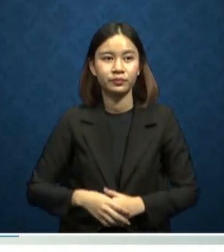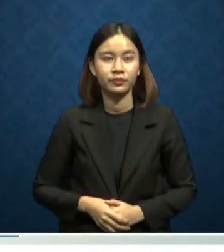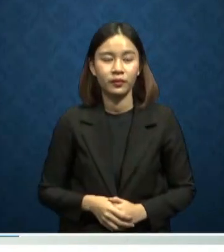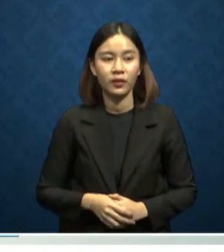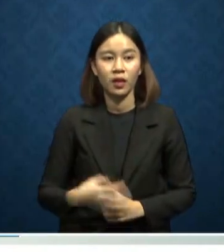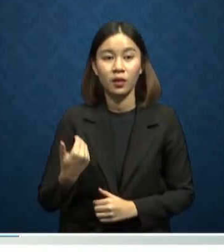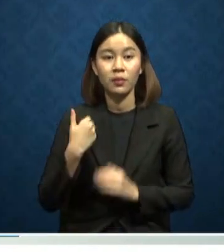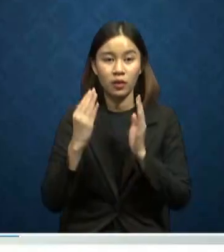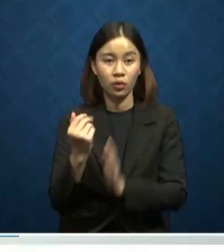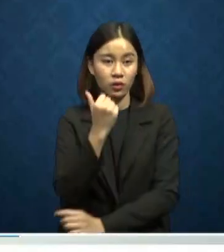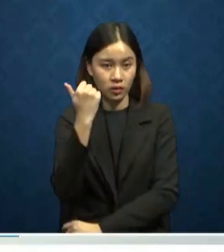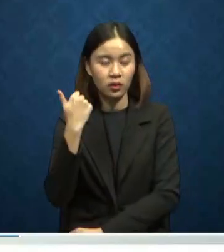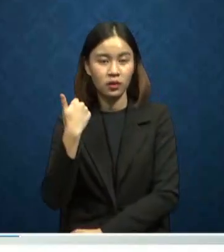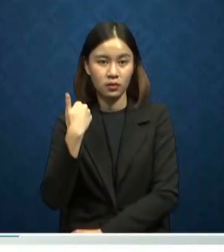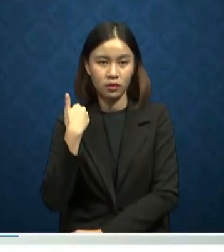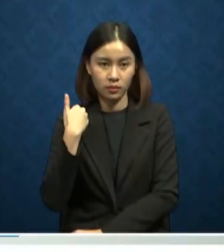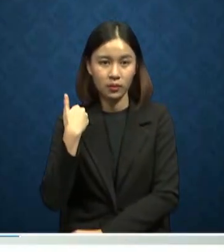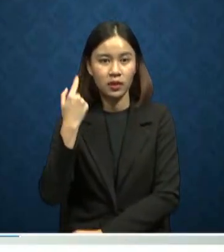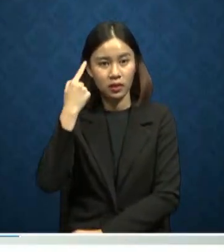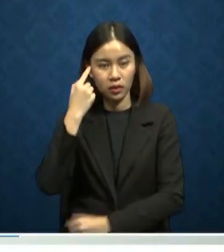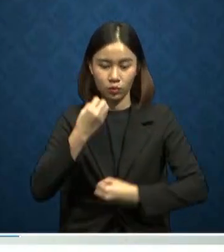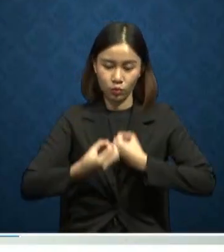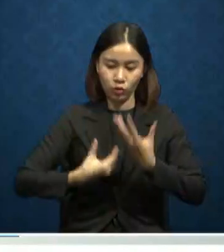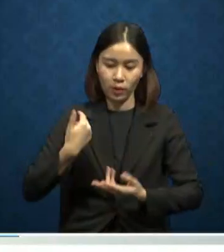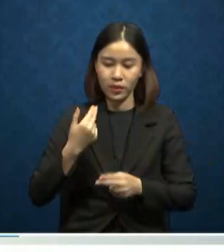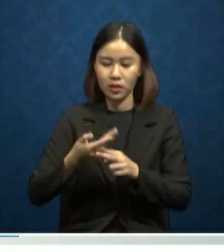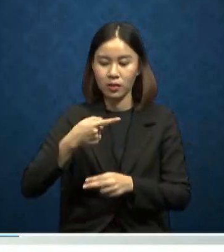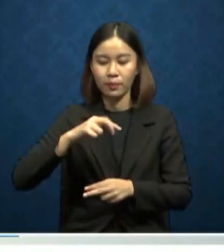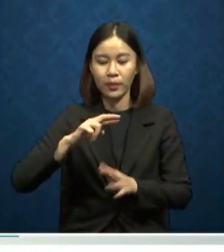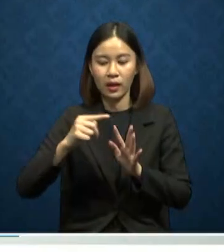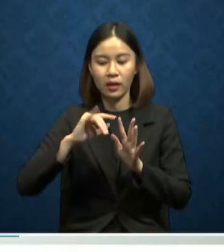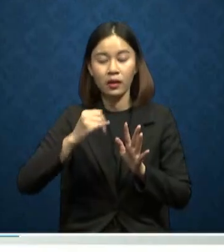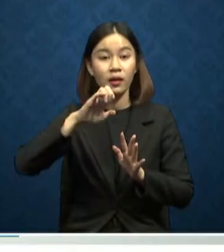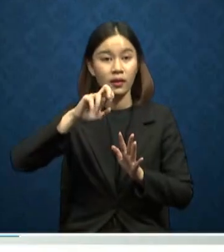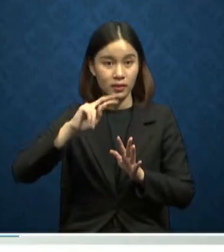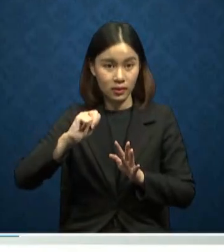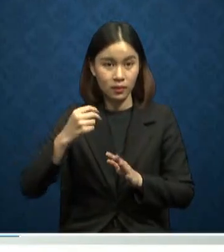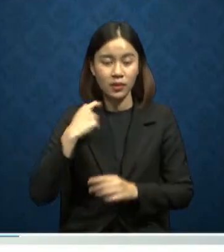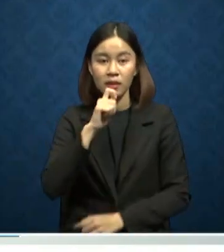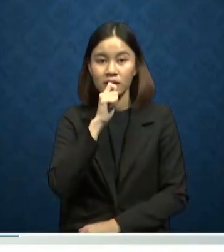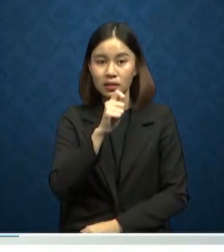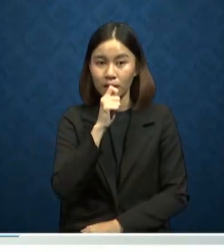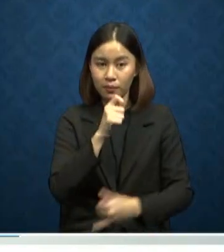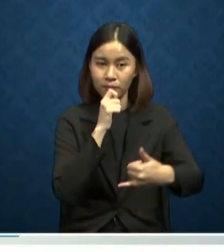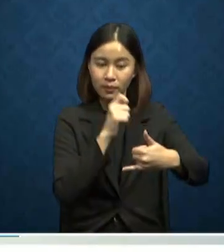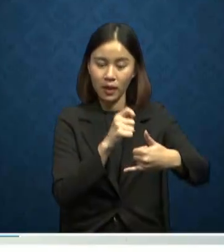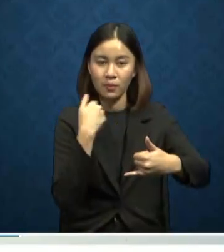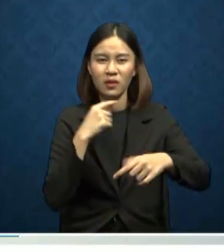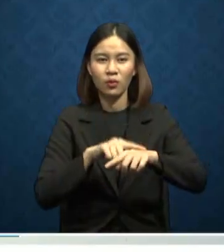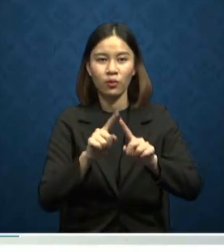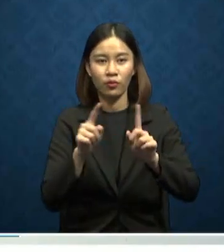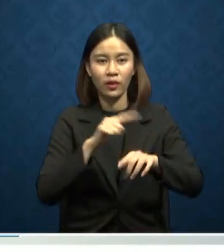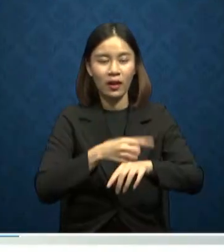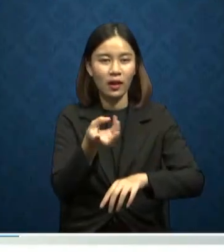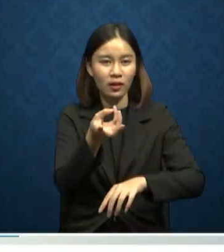จริงๆยังมีท่านอื่นๆเนี่ยที่ให้ความเห็นไว้เช่นท่านประจินจันตองเนี่ยท่านก็ให้สัมภาษณ์ไว้บังเอิญเวลามันน้อยจริงๆอ่ะผม